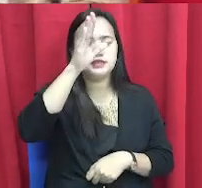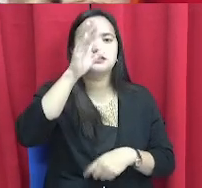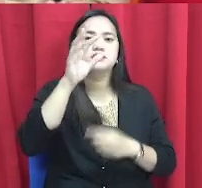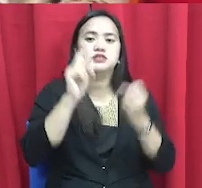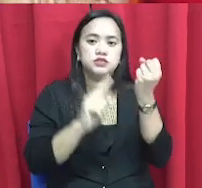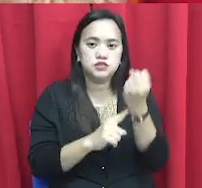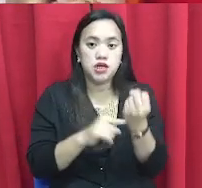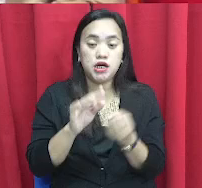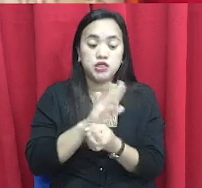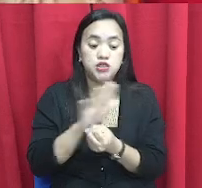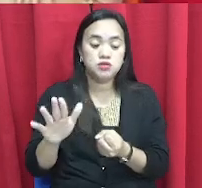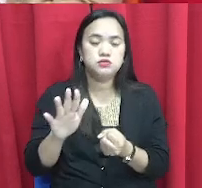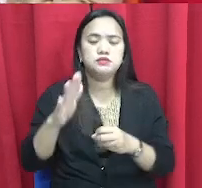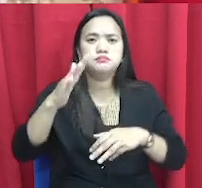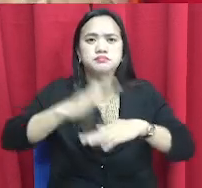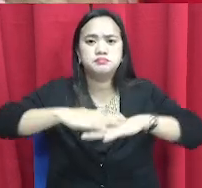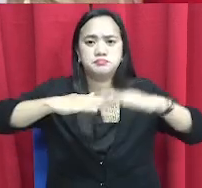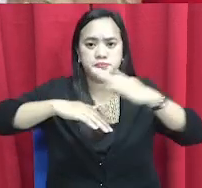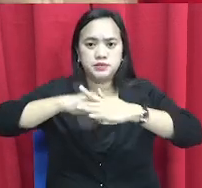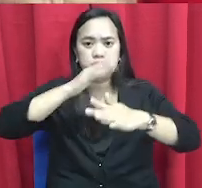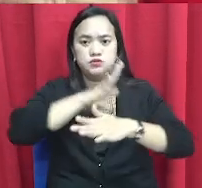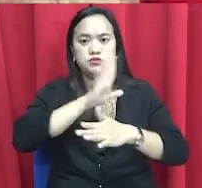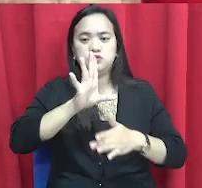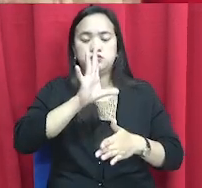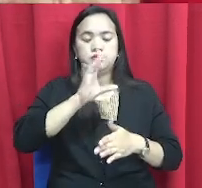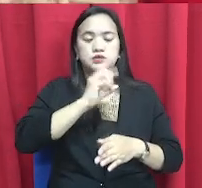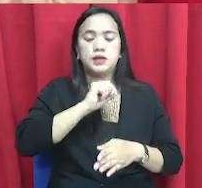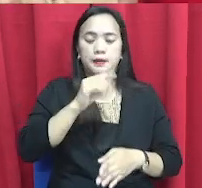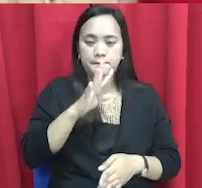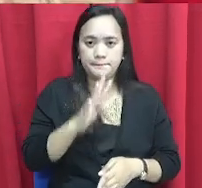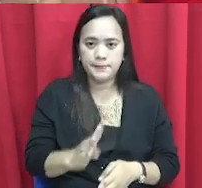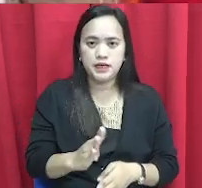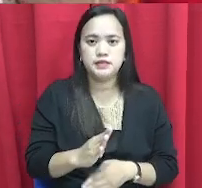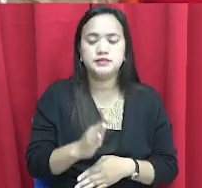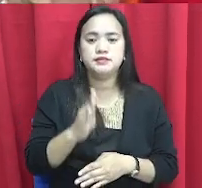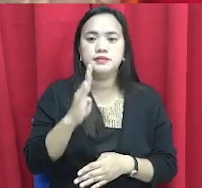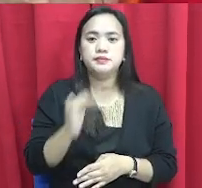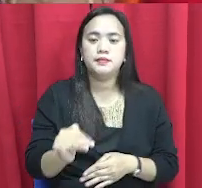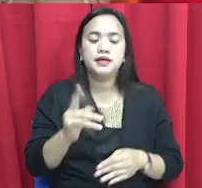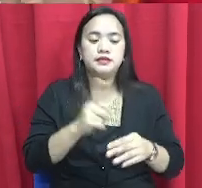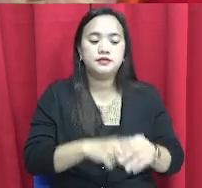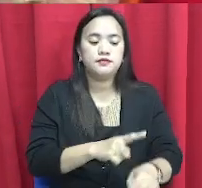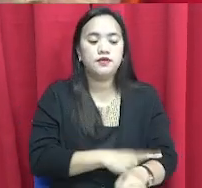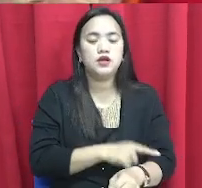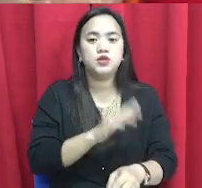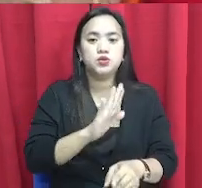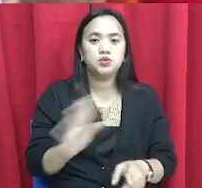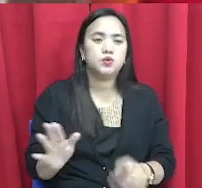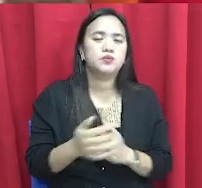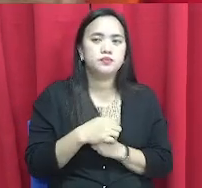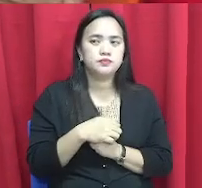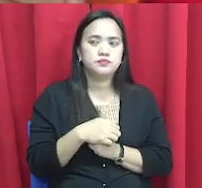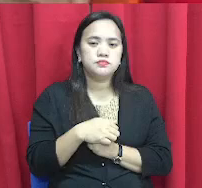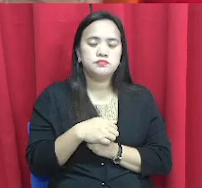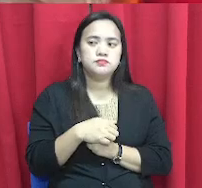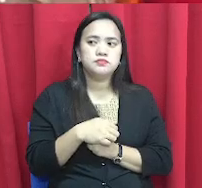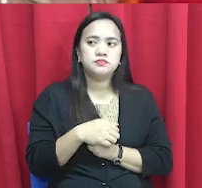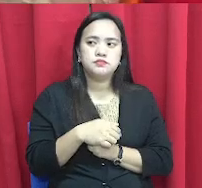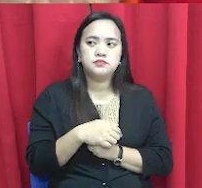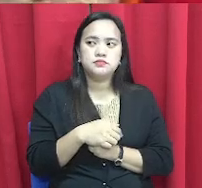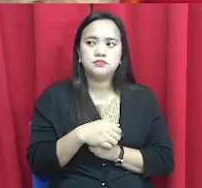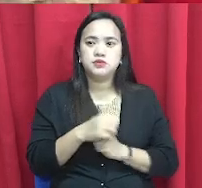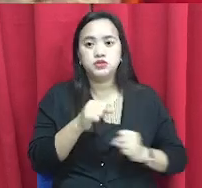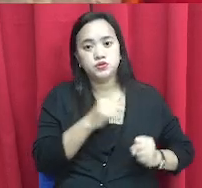strengthen your Faith sa Panginoon by Aba developing your ability to trust and